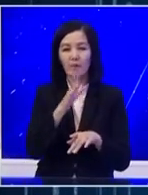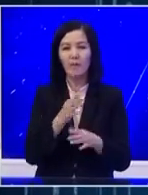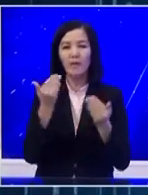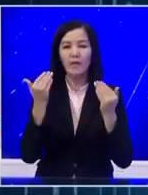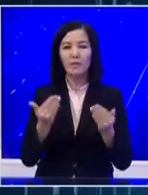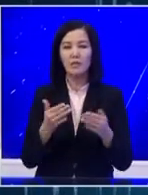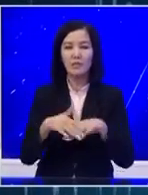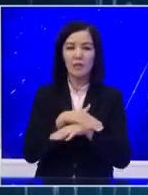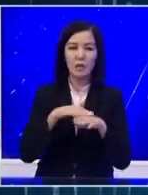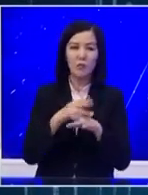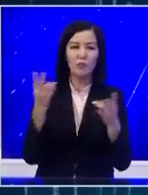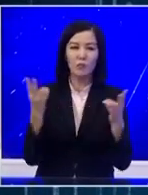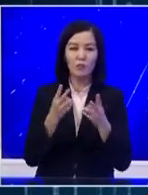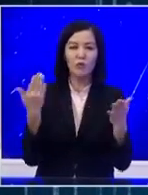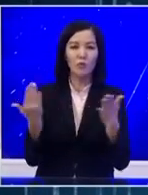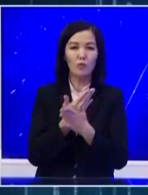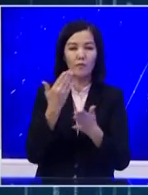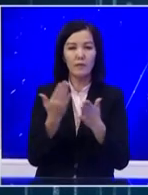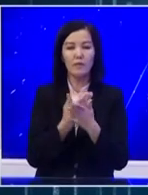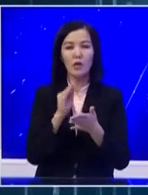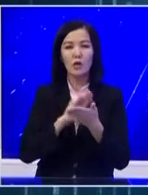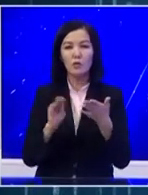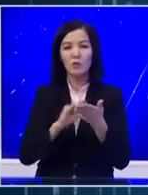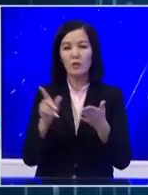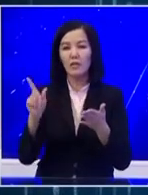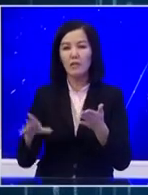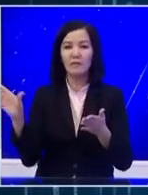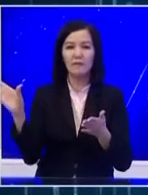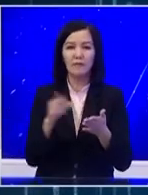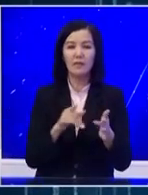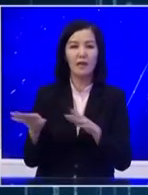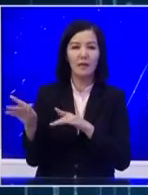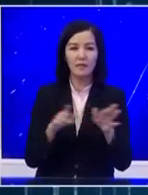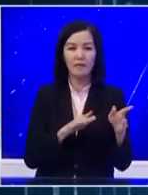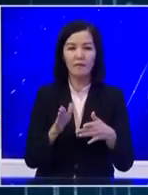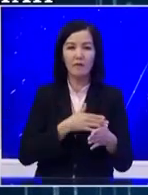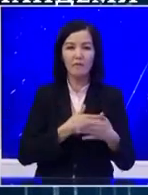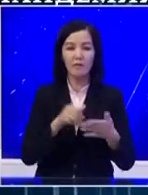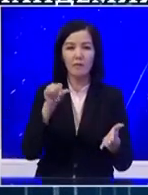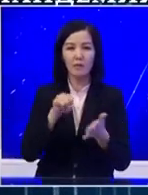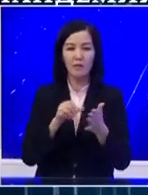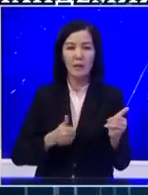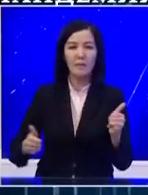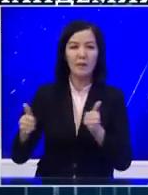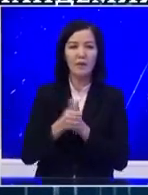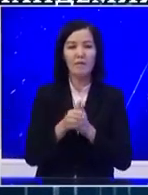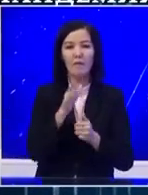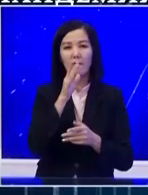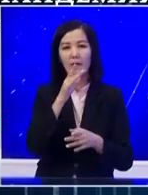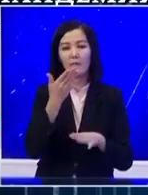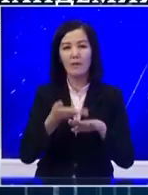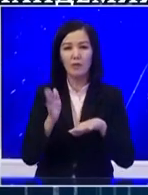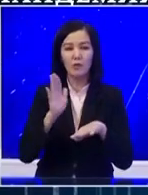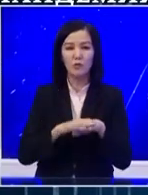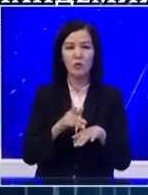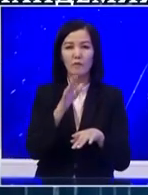как никогда. Журналисты, которые всегда действуют в эпицентре всех знаковых событий, сегодня также находятся на передовой. Во время пандемии, охватившей все